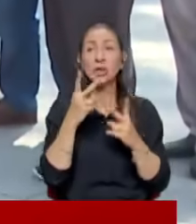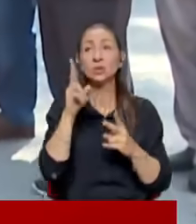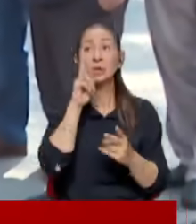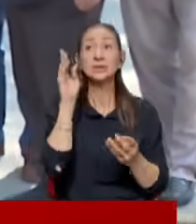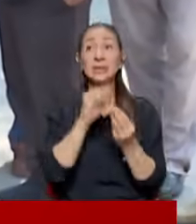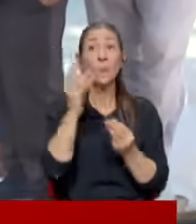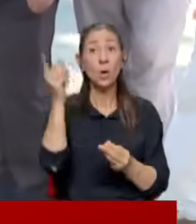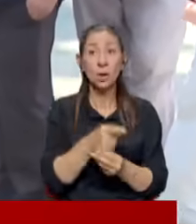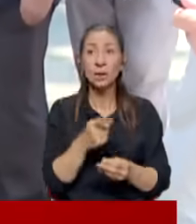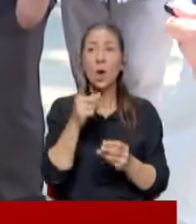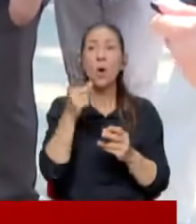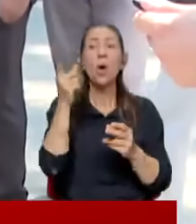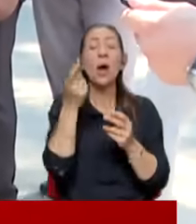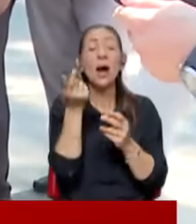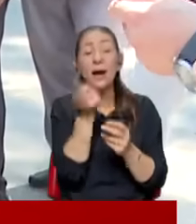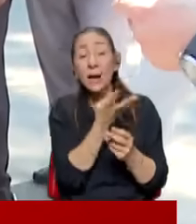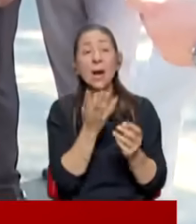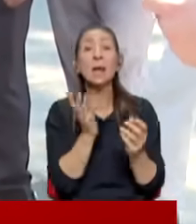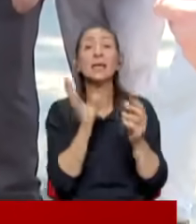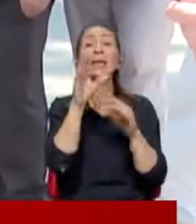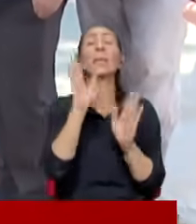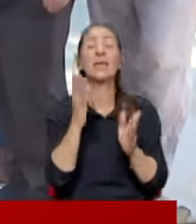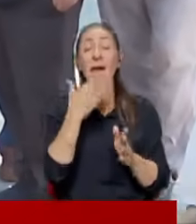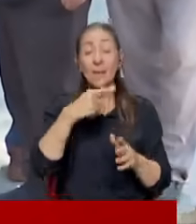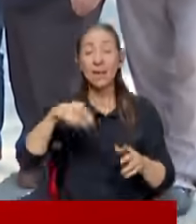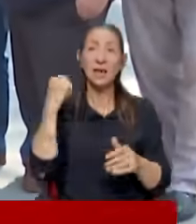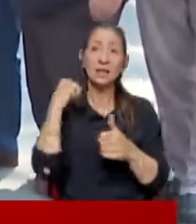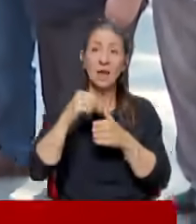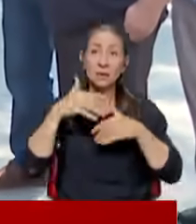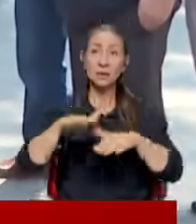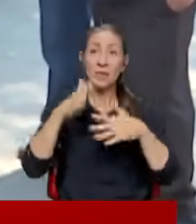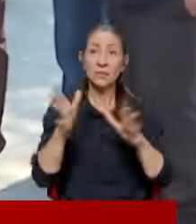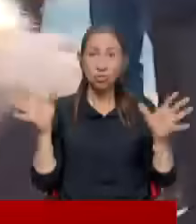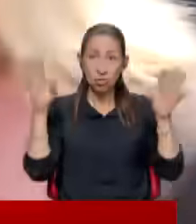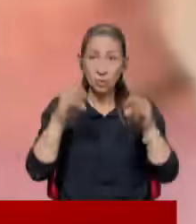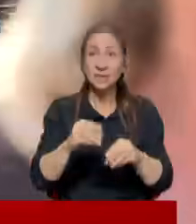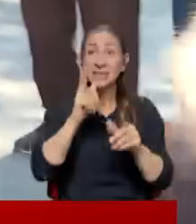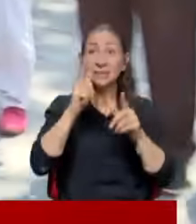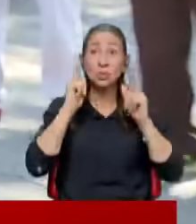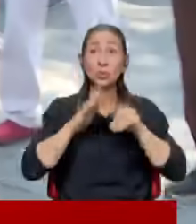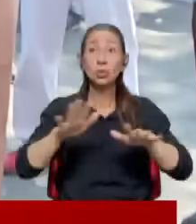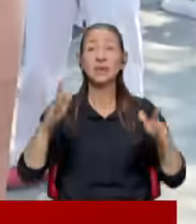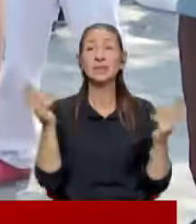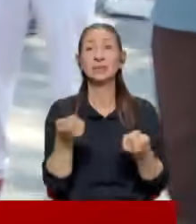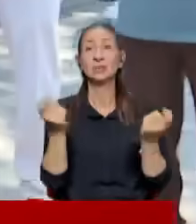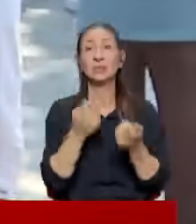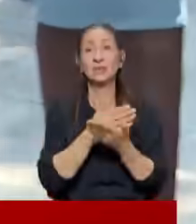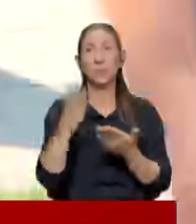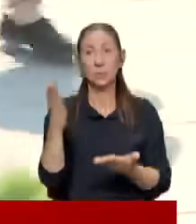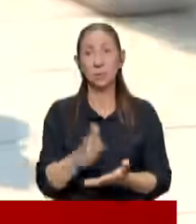son zam oranıyla o rakama yaklaşamadı bile. Bu yüzden emekliler yine meydanlarda toplanıp seslerini duyurmaya devam